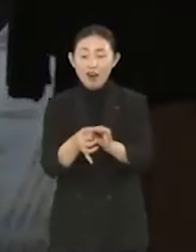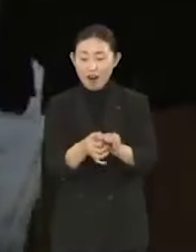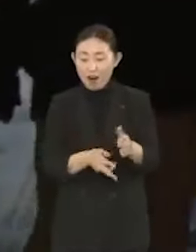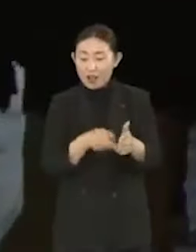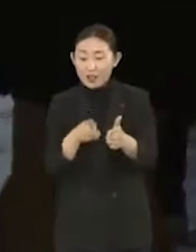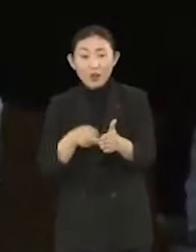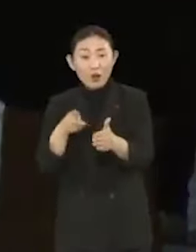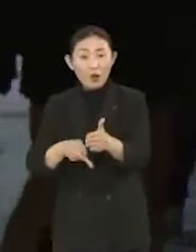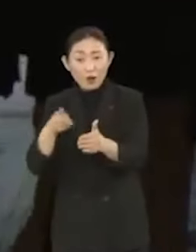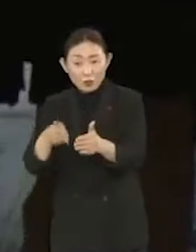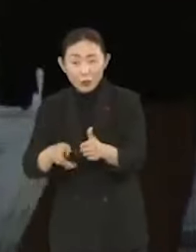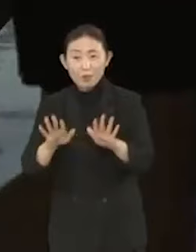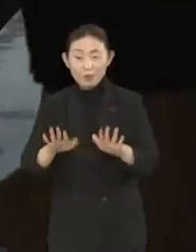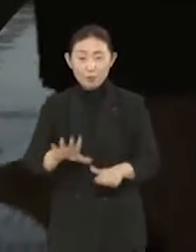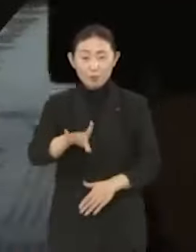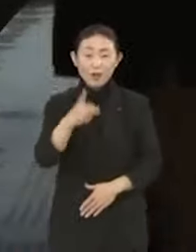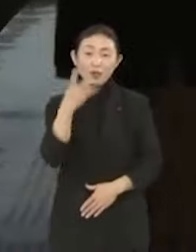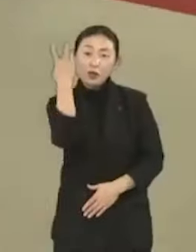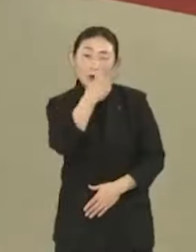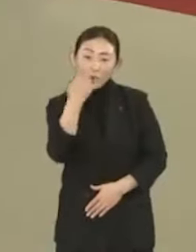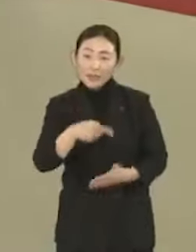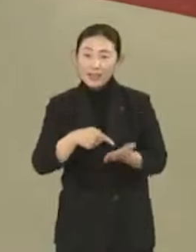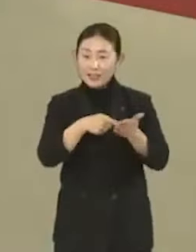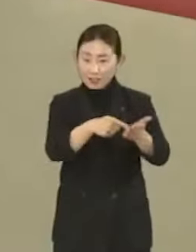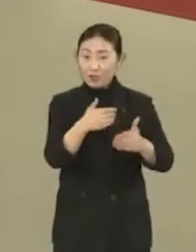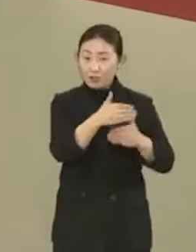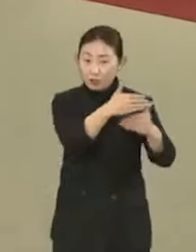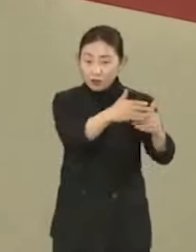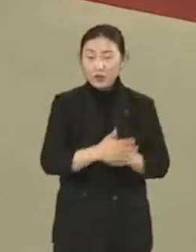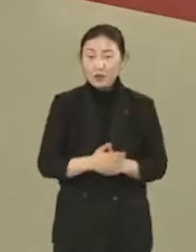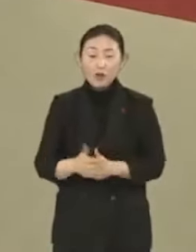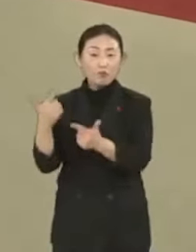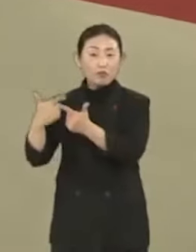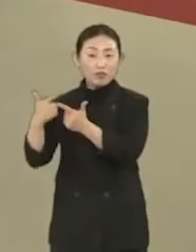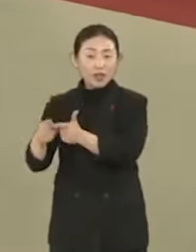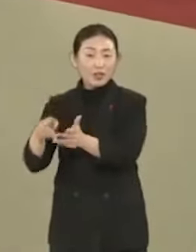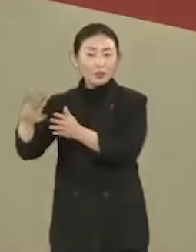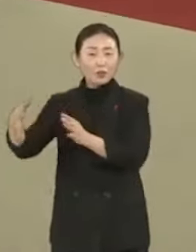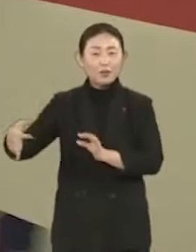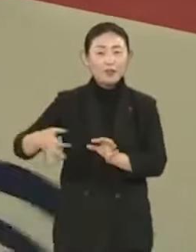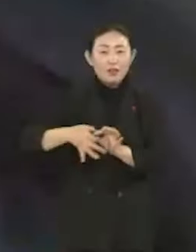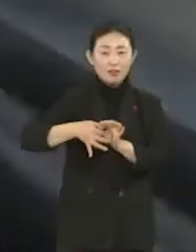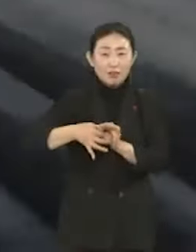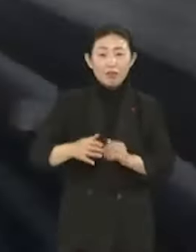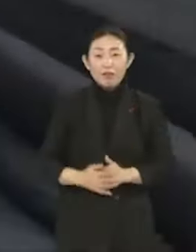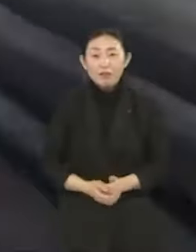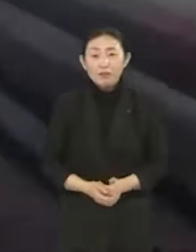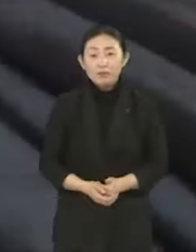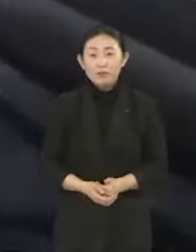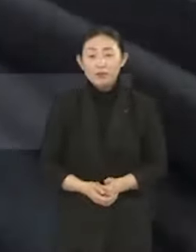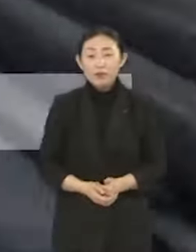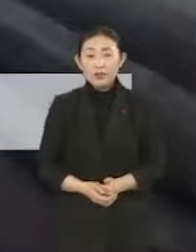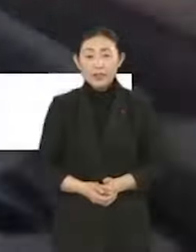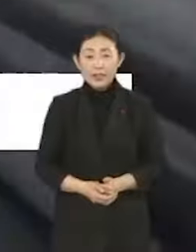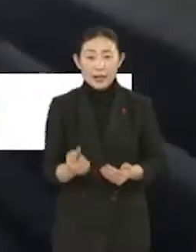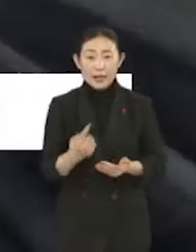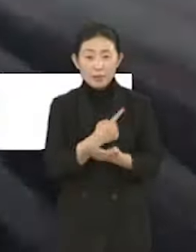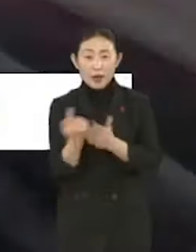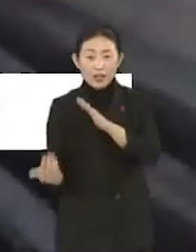올 상반기 중 예비타당성 조사를 신청해 추진하고 경부선 철도와도 연계합니다. 특히 최대